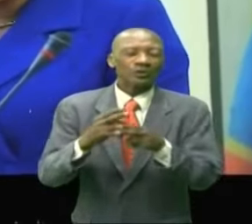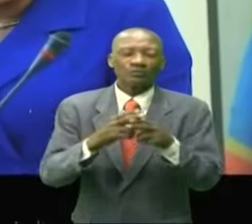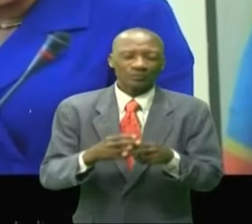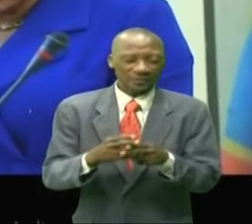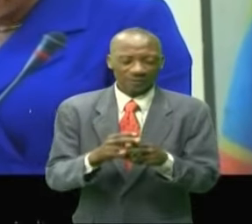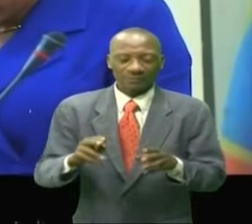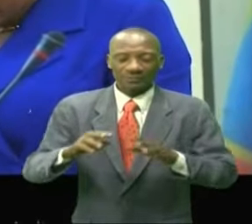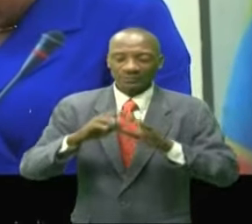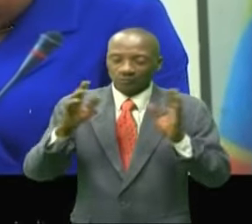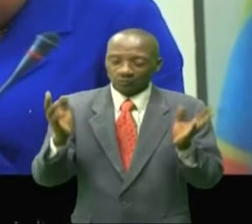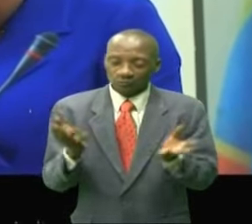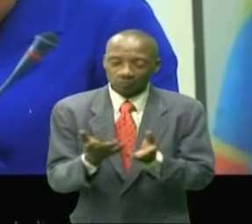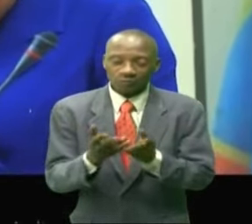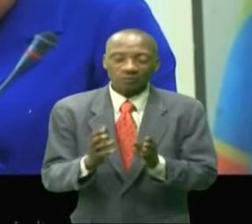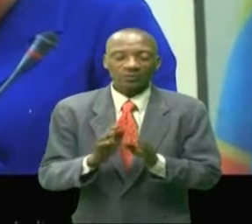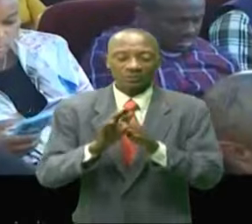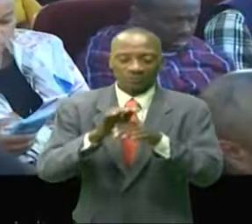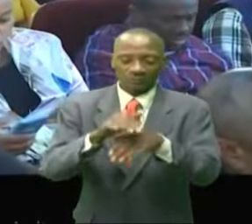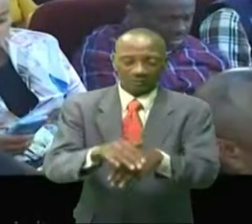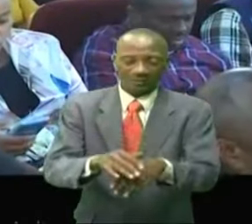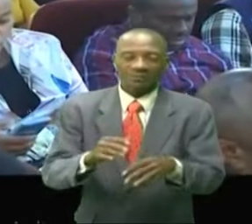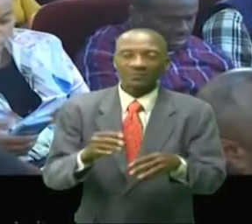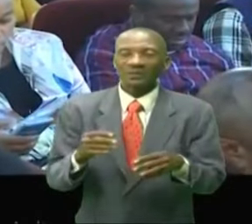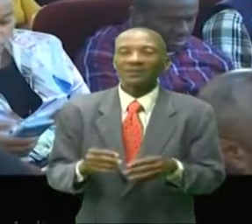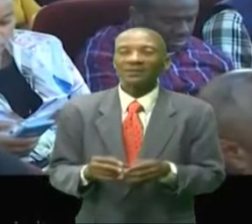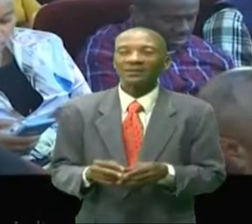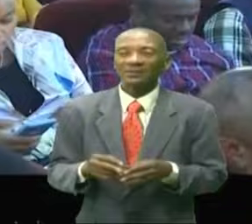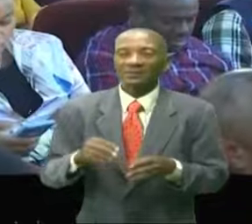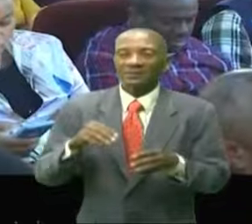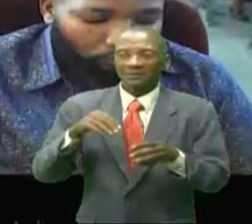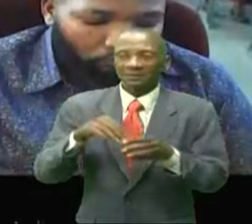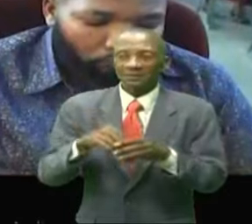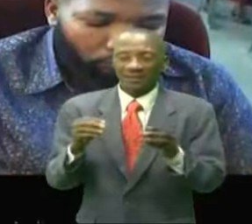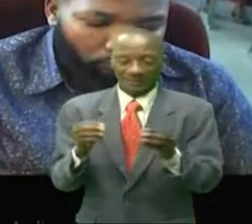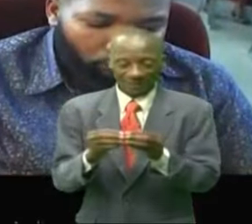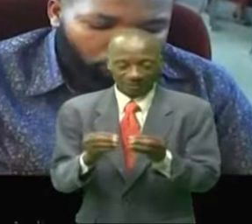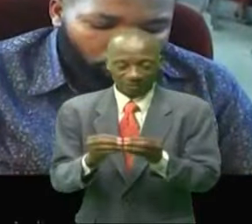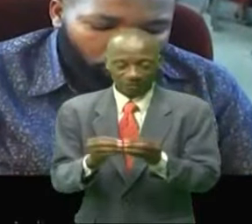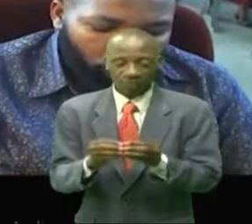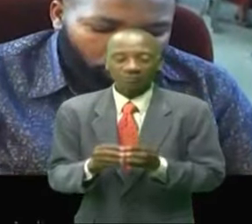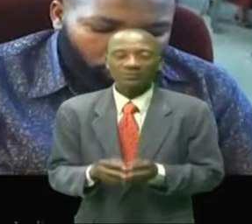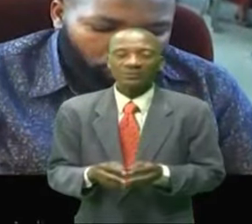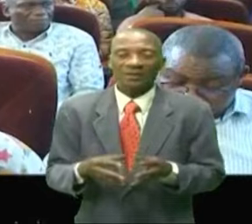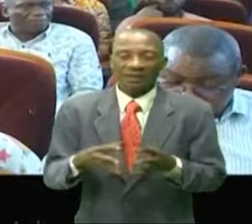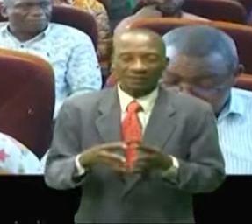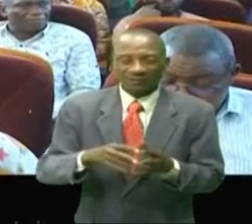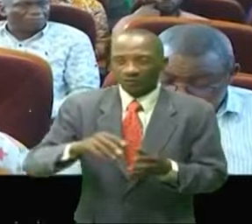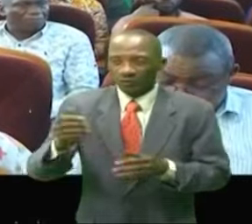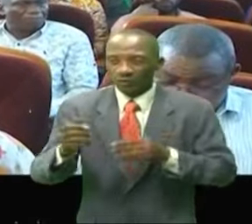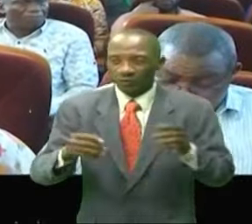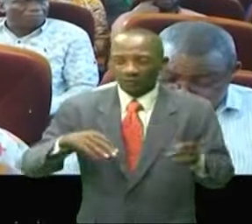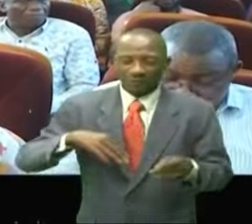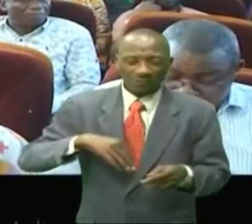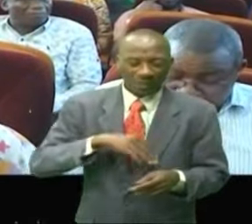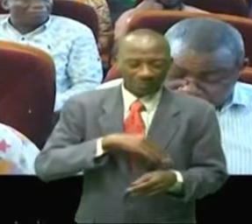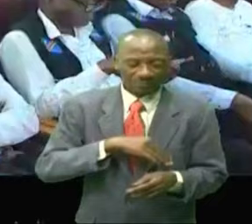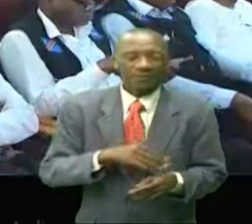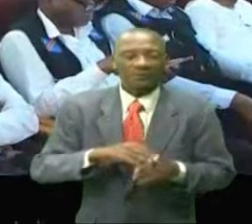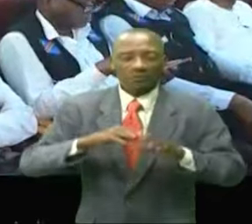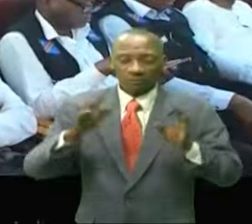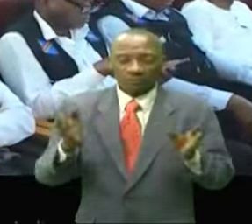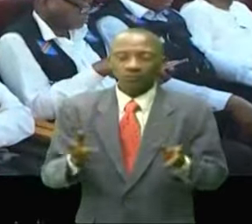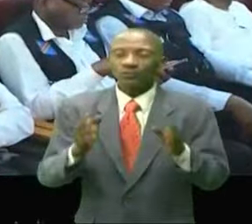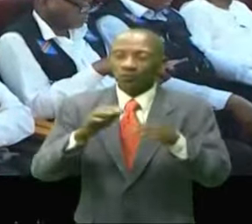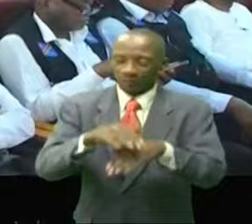assurés par 18 facilitateurs et 9 superviseurs. Ils ont été formés en tant que membres des bureaux de vote et de dépouillement et membres